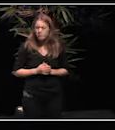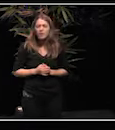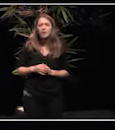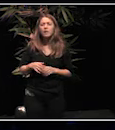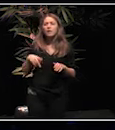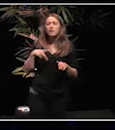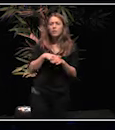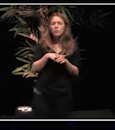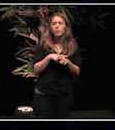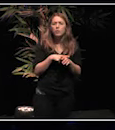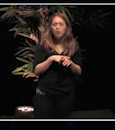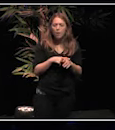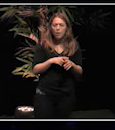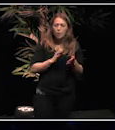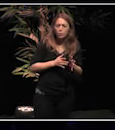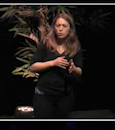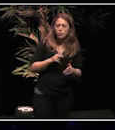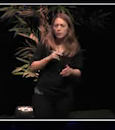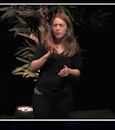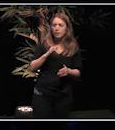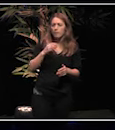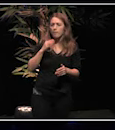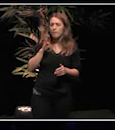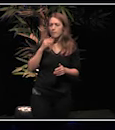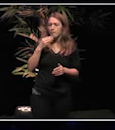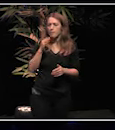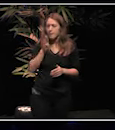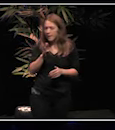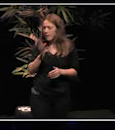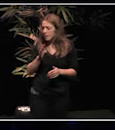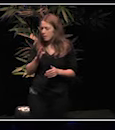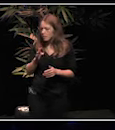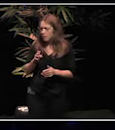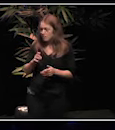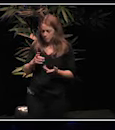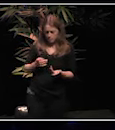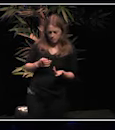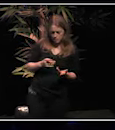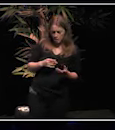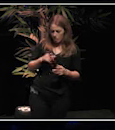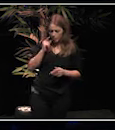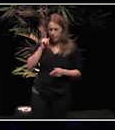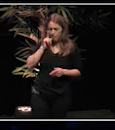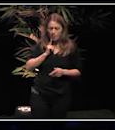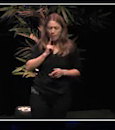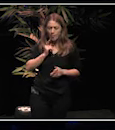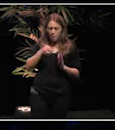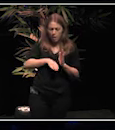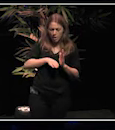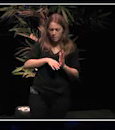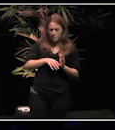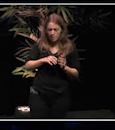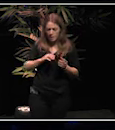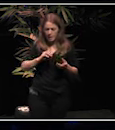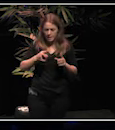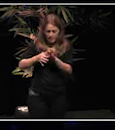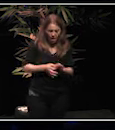départ de l'UTMB, est-ce qu'elle est physiologique? La réponse est non. Alors, qu'est-ce que ça peut être d'autre, Nathalie Satz? Pour le coup, c'est toi qui es bien placée pour en